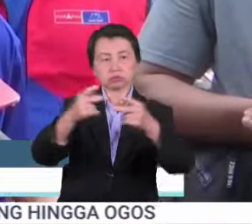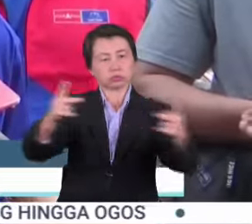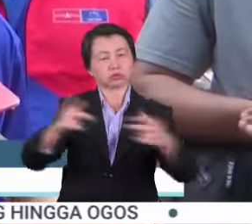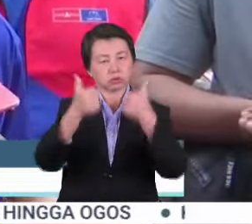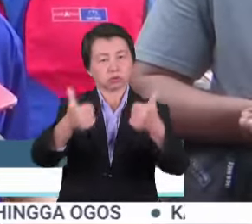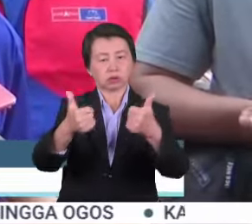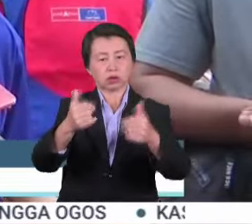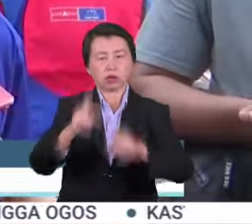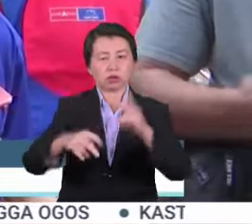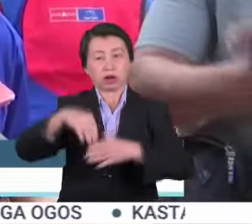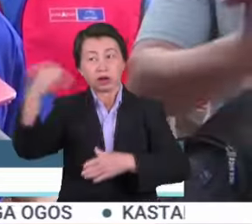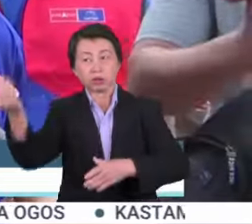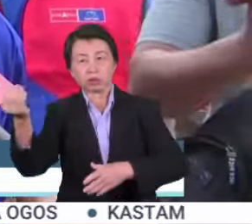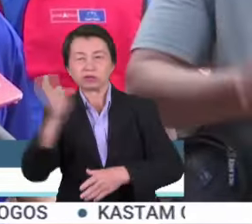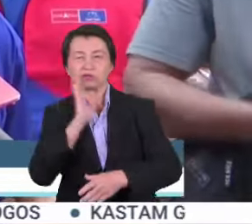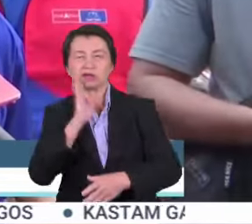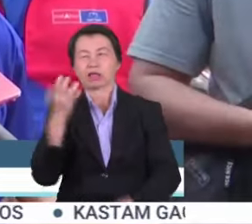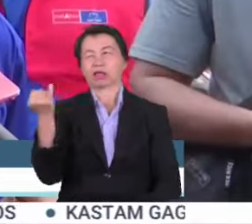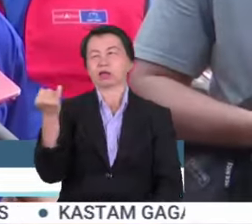dilakukan